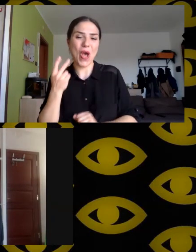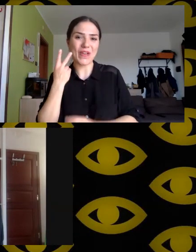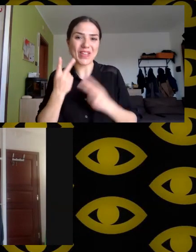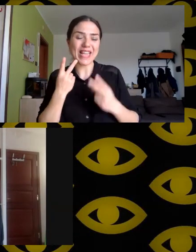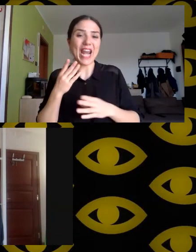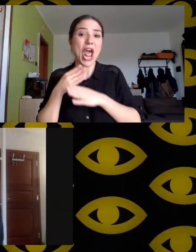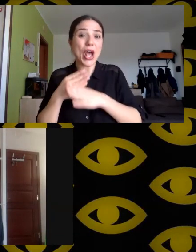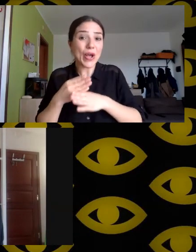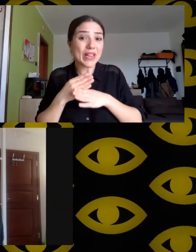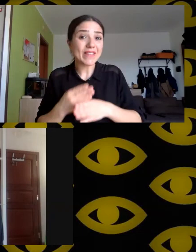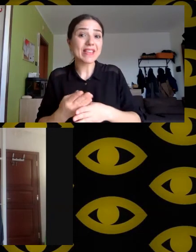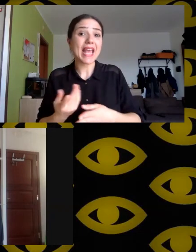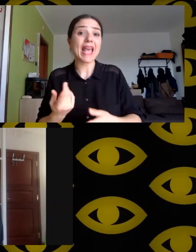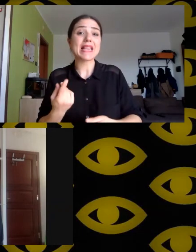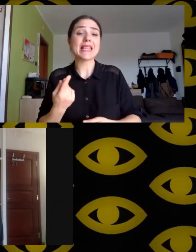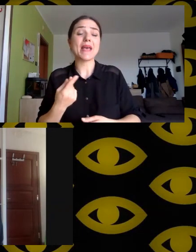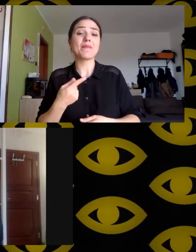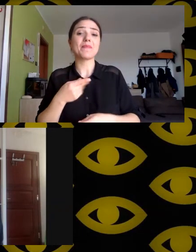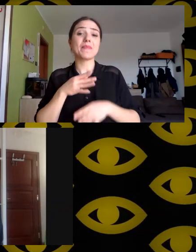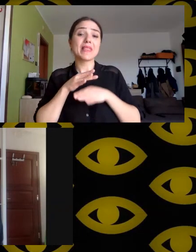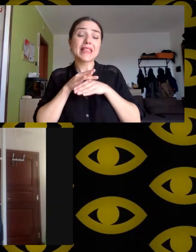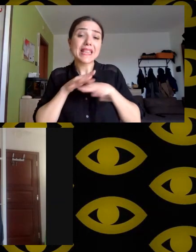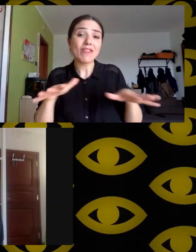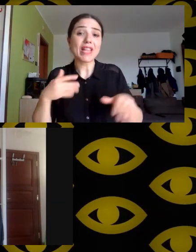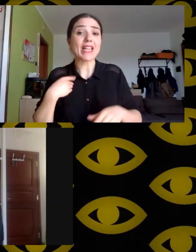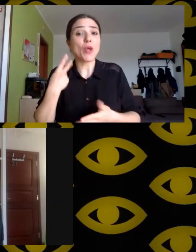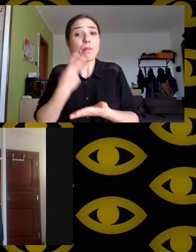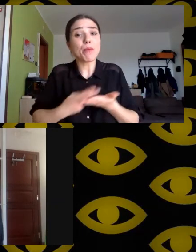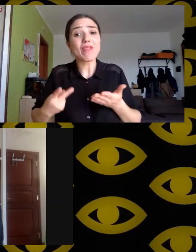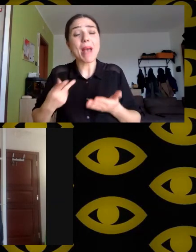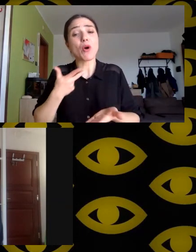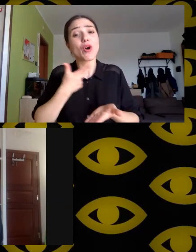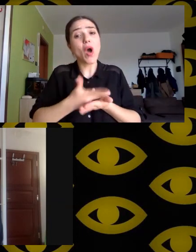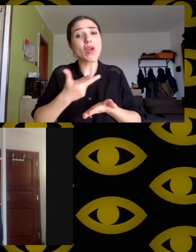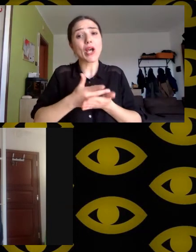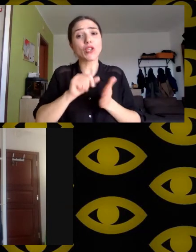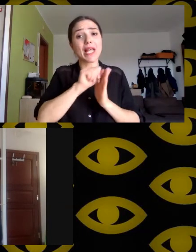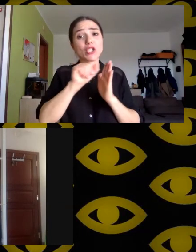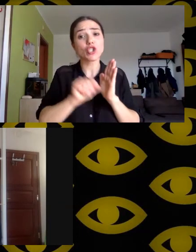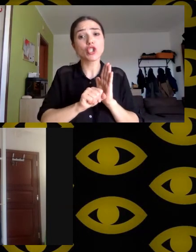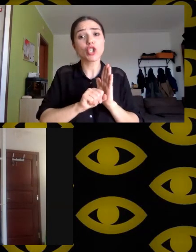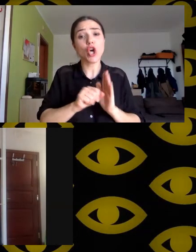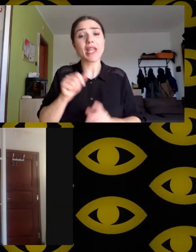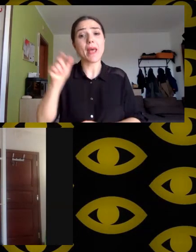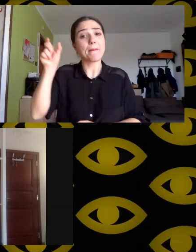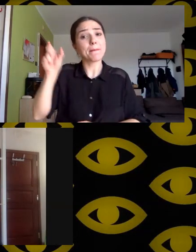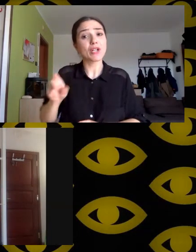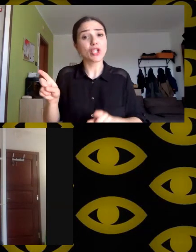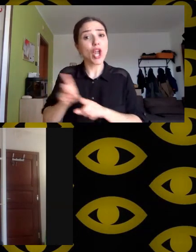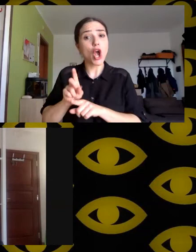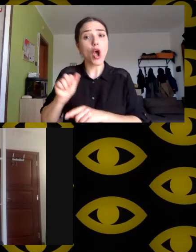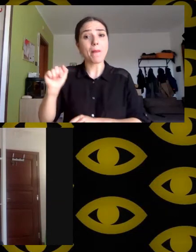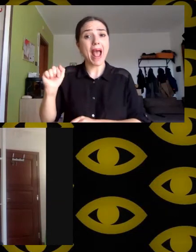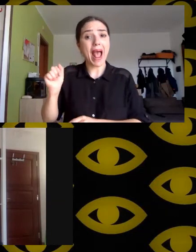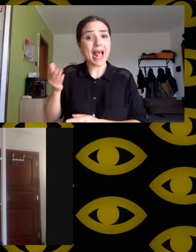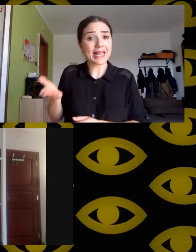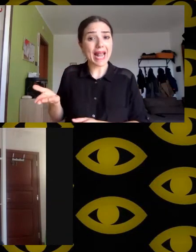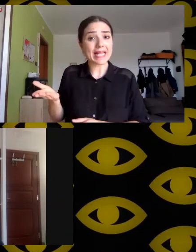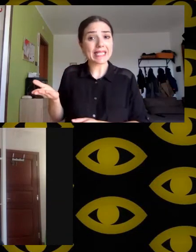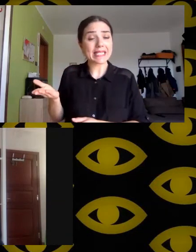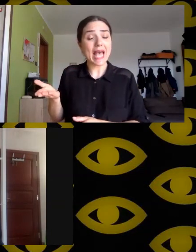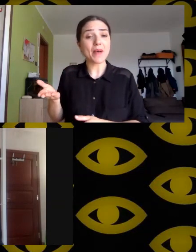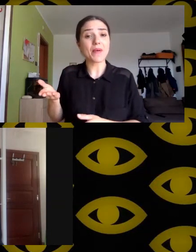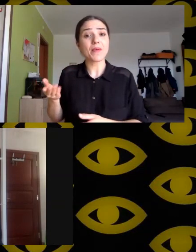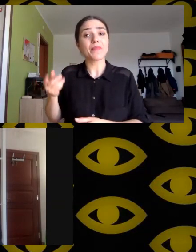fate sapere che ci proviamo a raccontare queste storie, che sono storie di persone come Annalisa, che sono chiaramente un esempio di